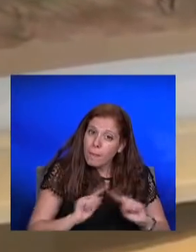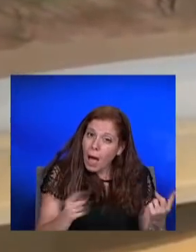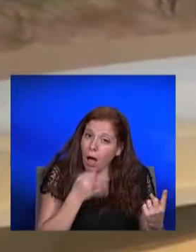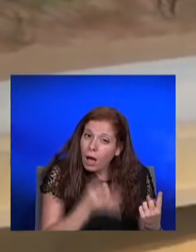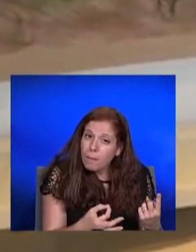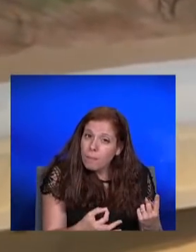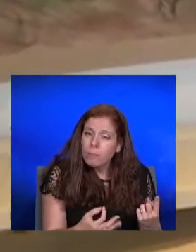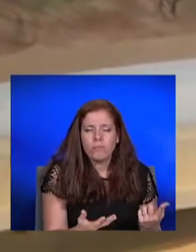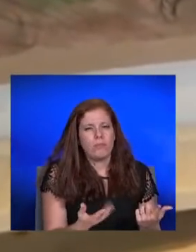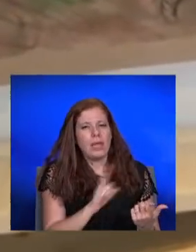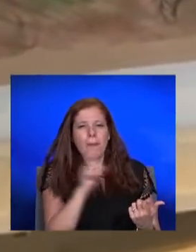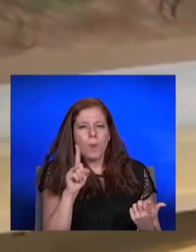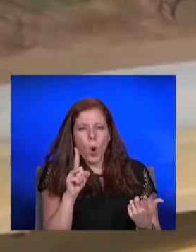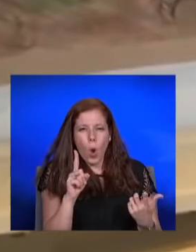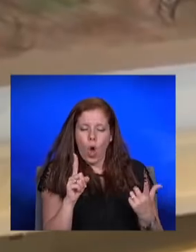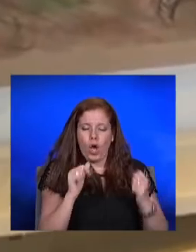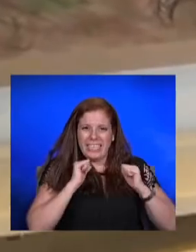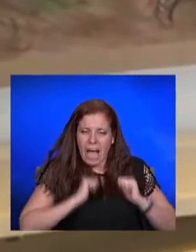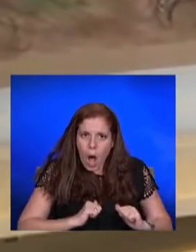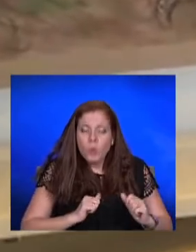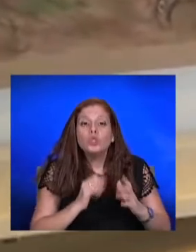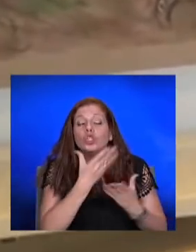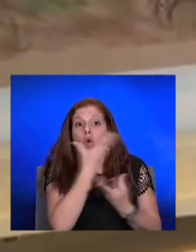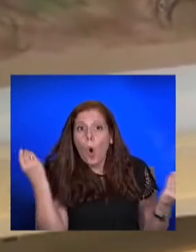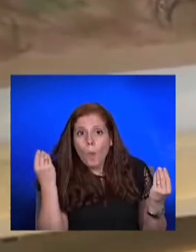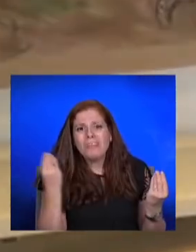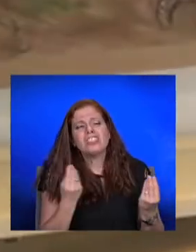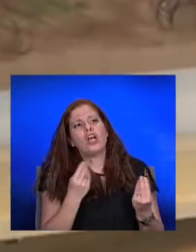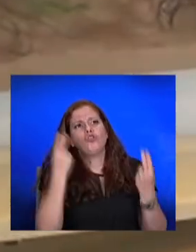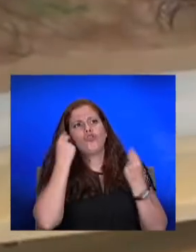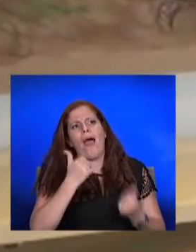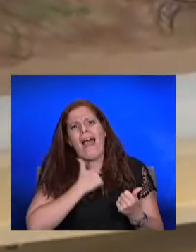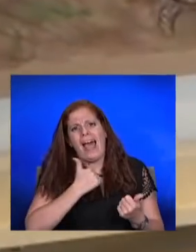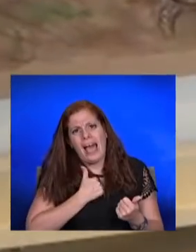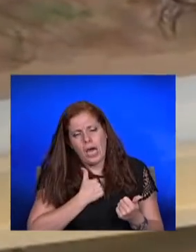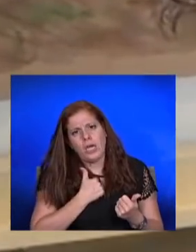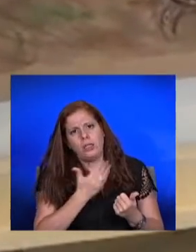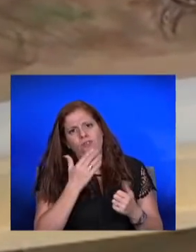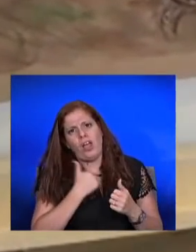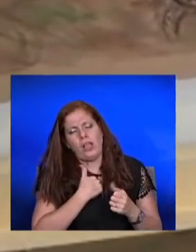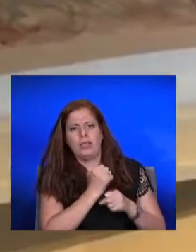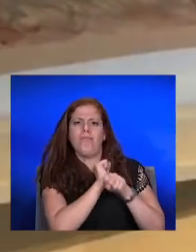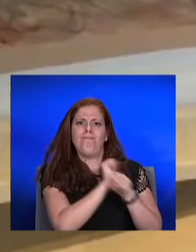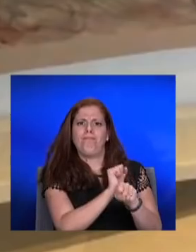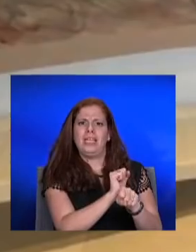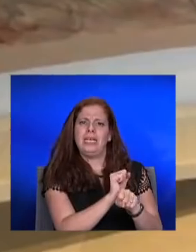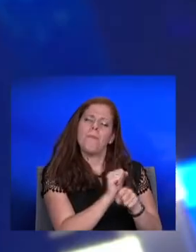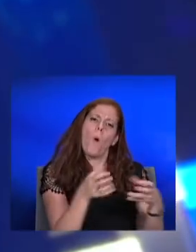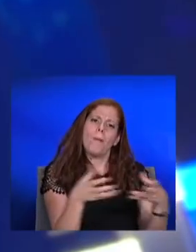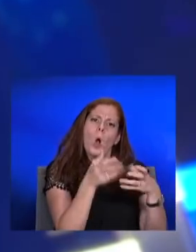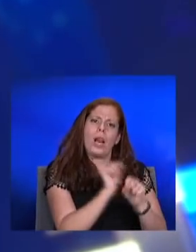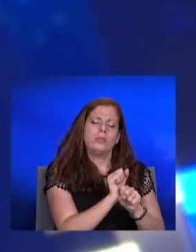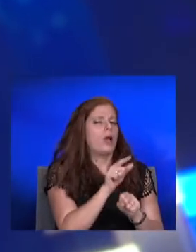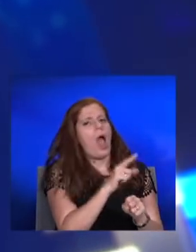מזה שהחרדים והדתיים ימשיכו לתוך חומת מגן שלהם בעיניים סגורות. ככה לא עובדת שותפות קואליציונית.